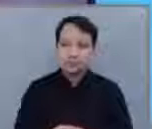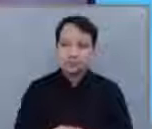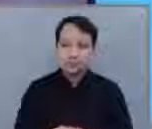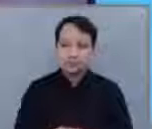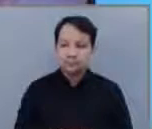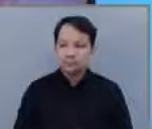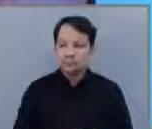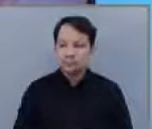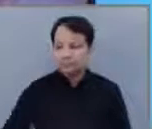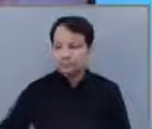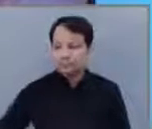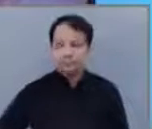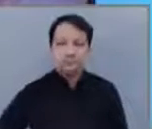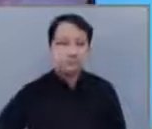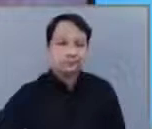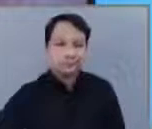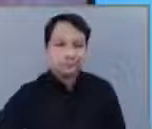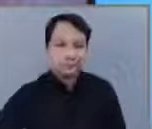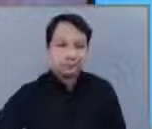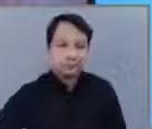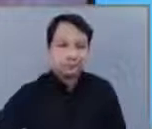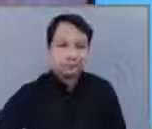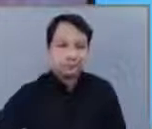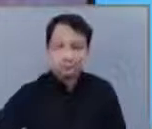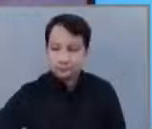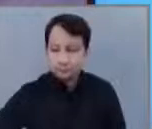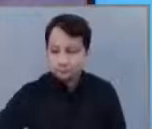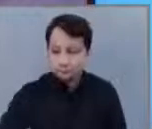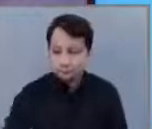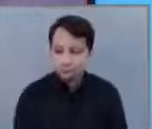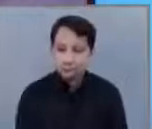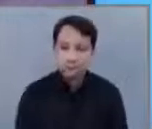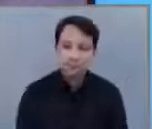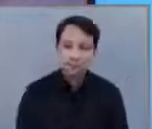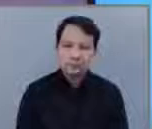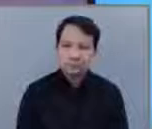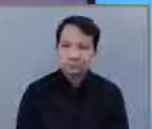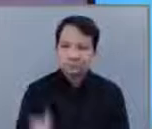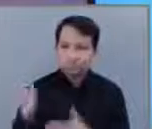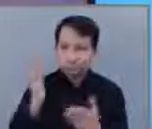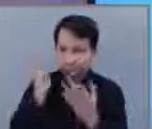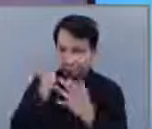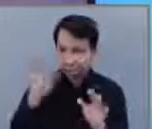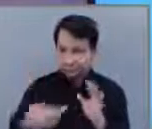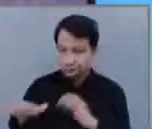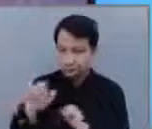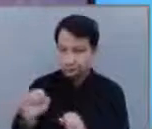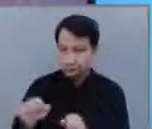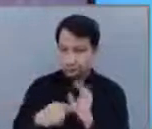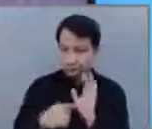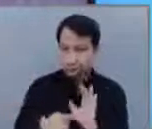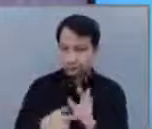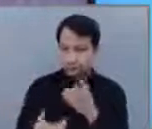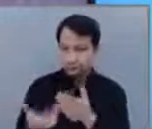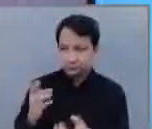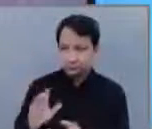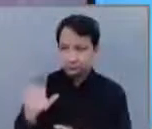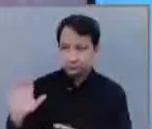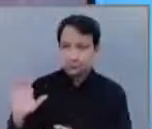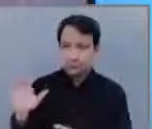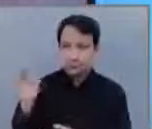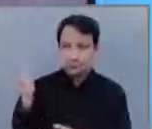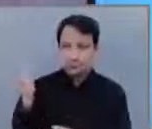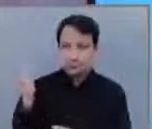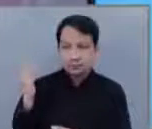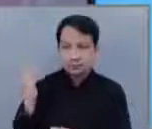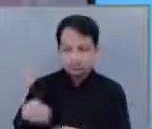Binigyang pagkilala ng Civil Service Commission ang galing at serbisyo ng lahat ng opisyal at kawani ng gobyerno. Kaya naman bilang regalo, iba't